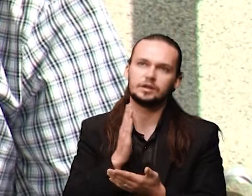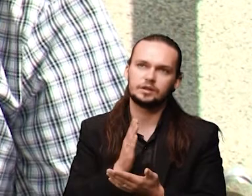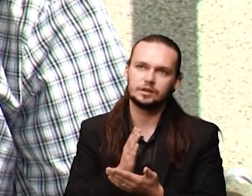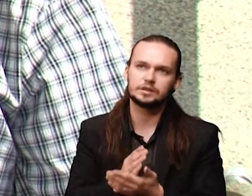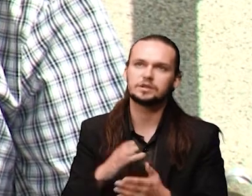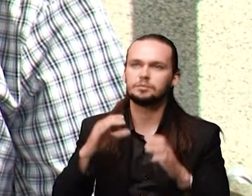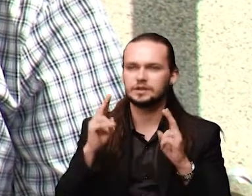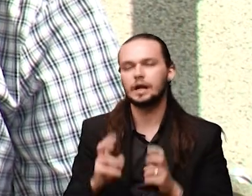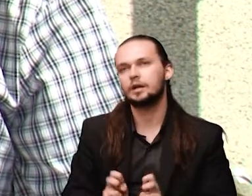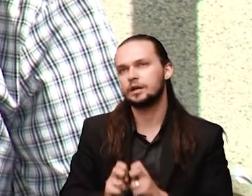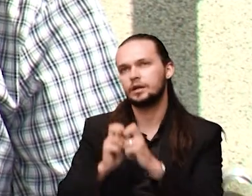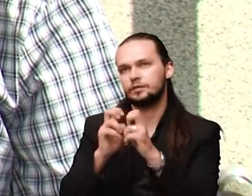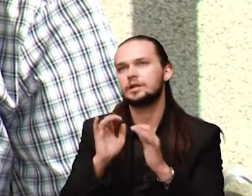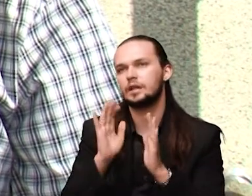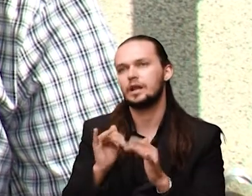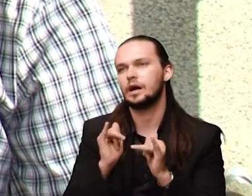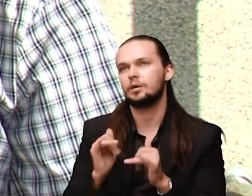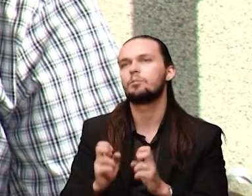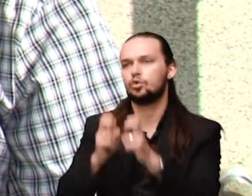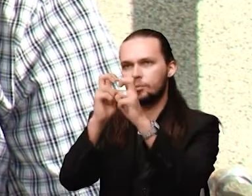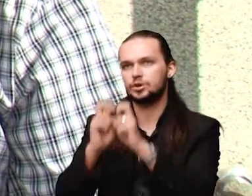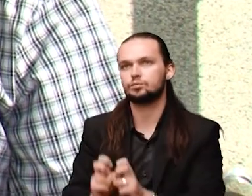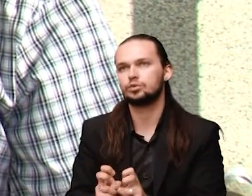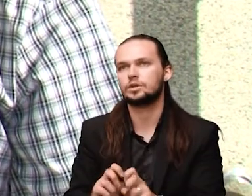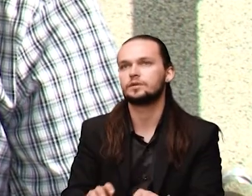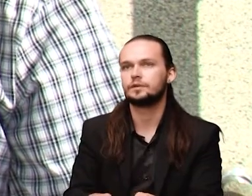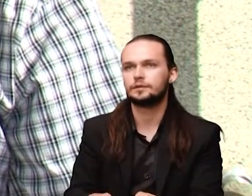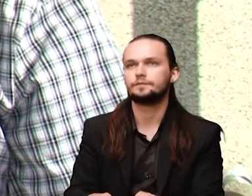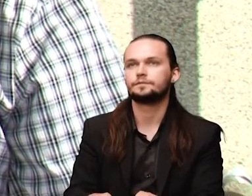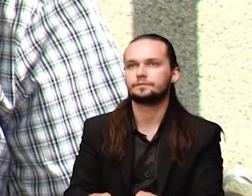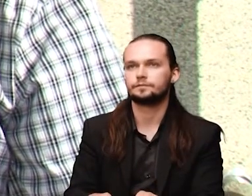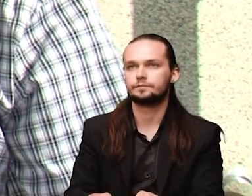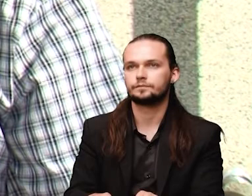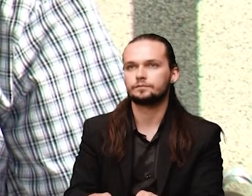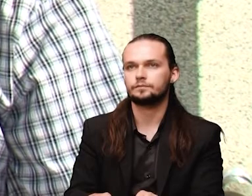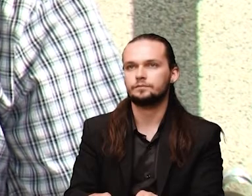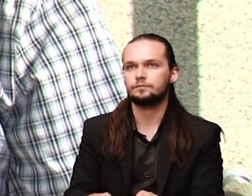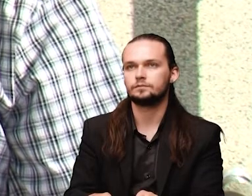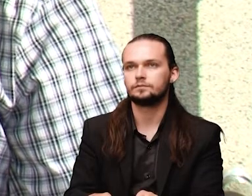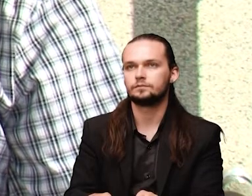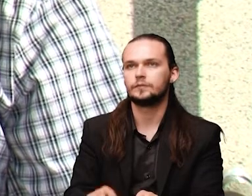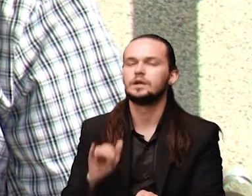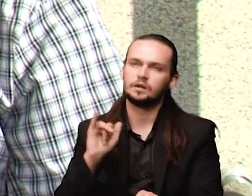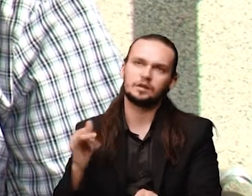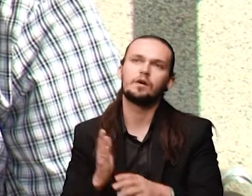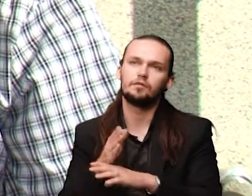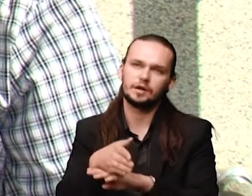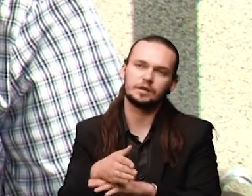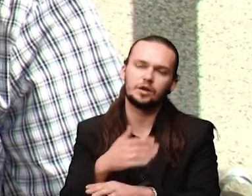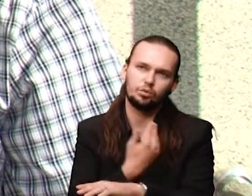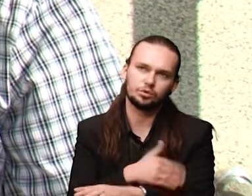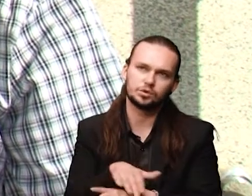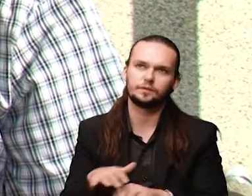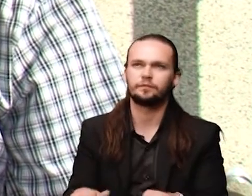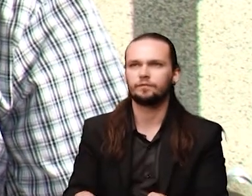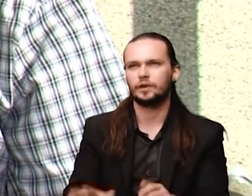инвалидов-колясочников оборудованы специальные у нас лифты для подъема и спуска, значит, для подъема на платформу и спуска с платформы для